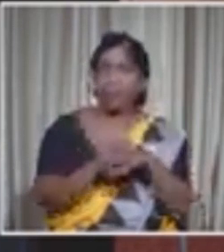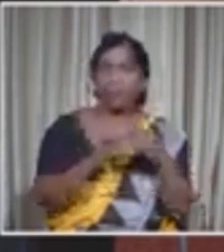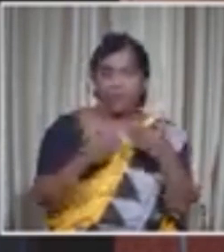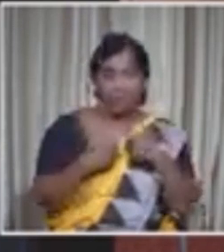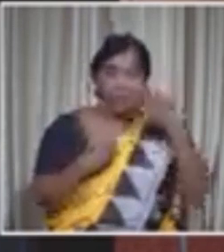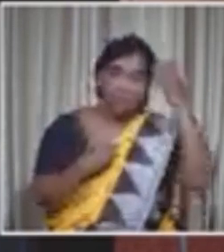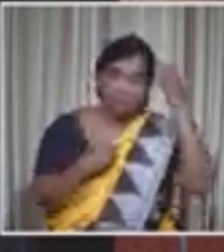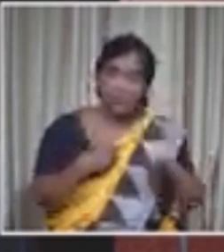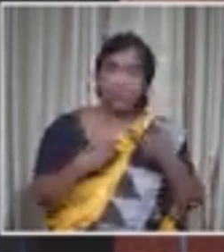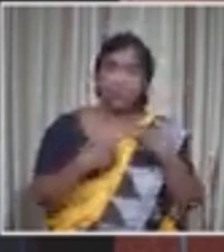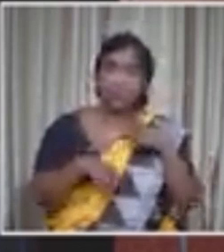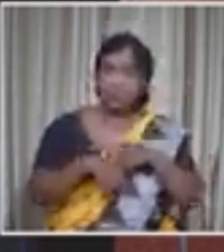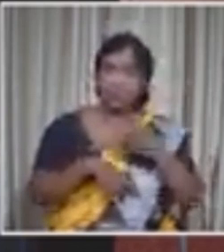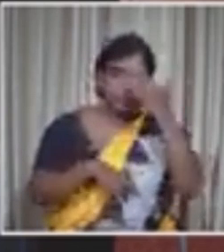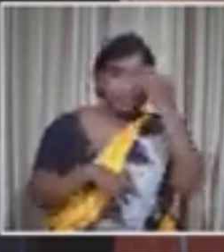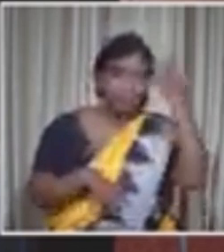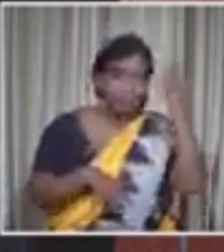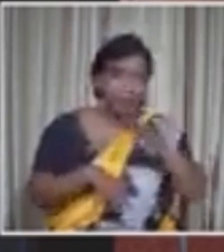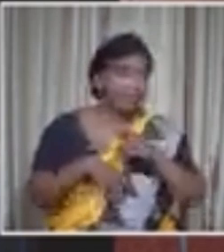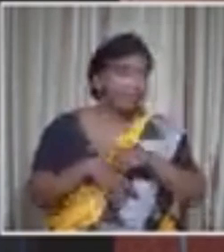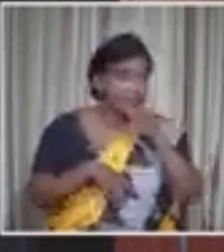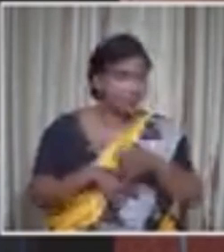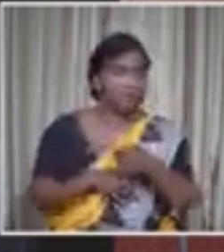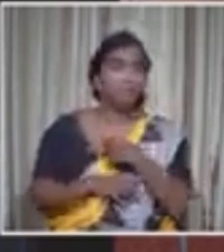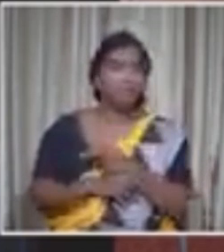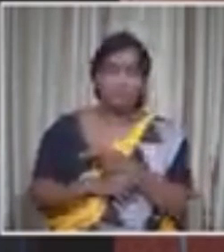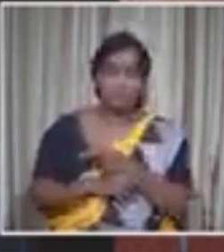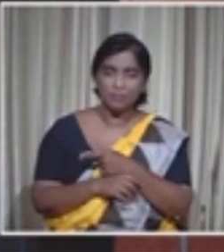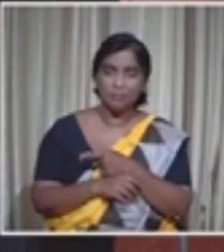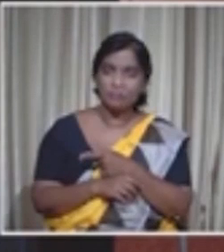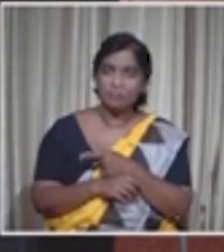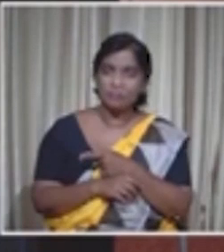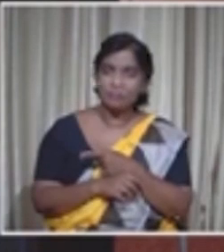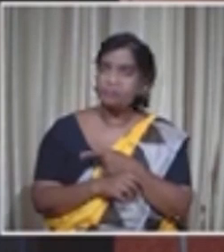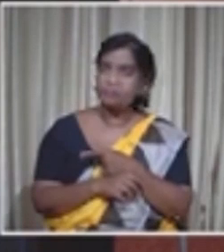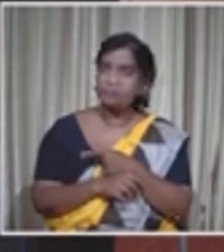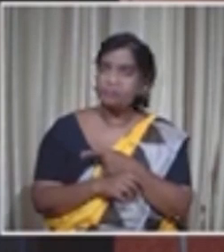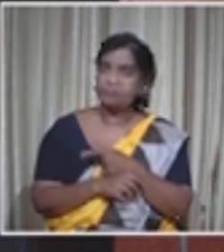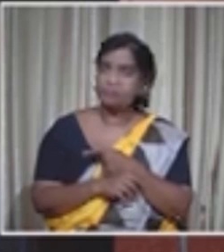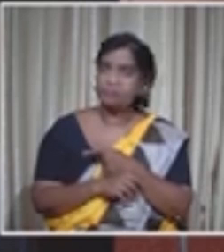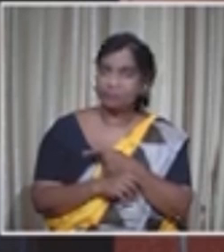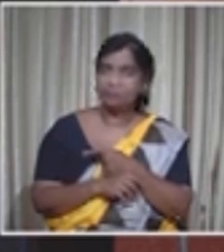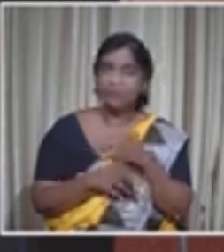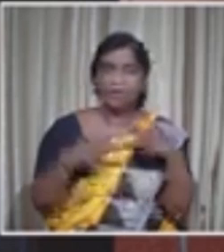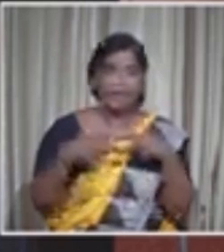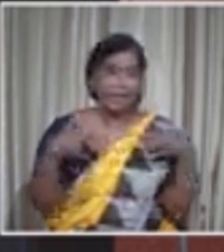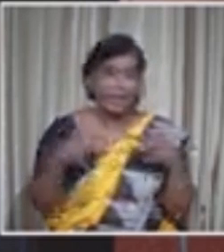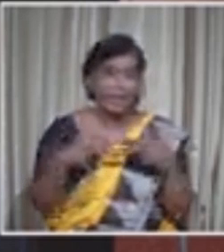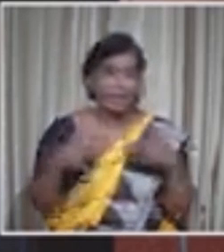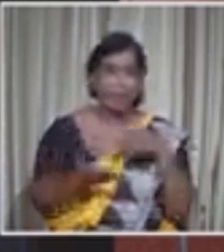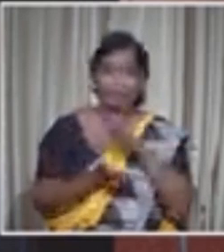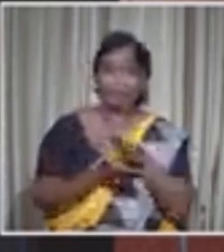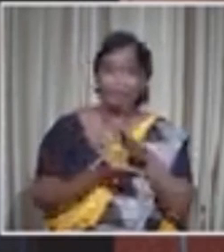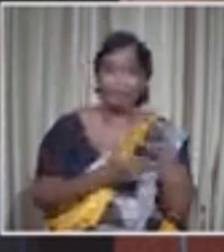தமிழர்கள் அழிக்கப்பட்ட பொழுது தெருக்களிலே சிங்க கொடிகள் வழங்கப்பட்டு பால் சோறு வழங்கப்பட்டு அதனை கொண்டாடிய தலைவர்களுக்கு